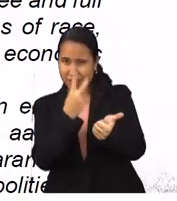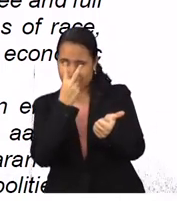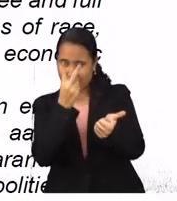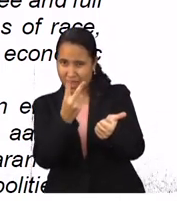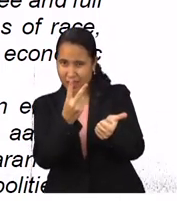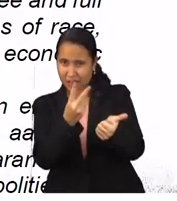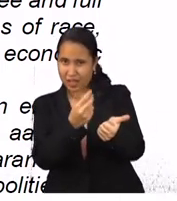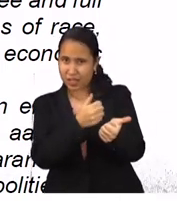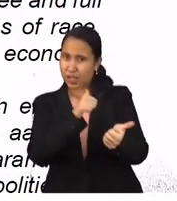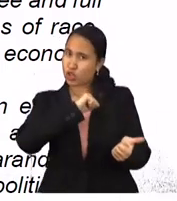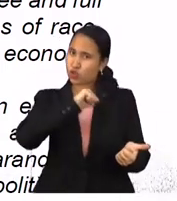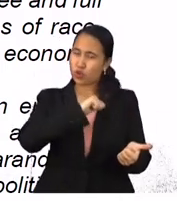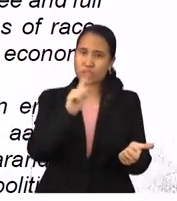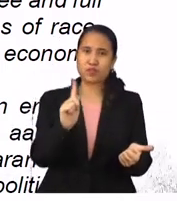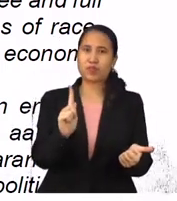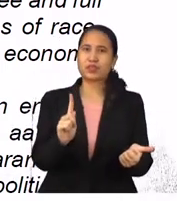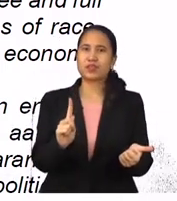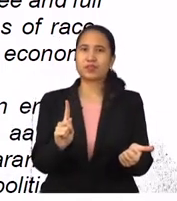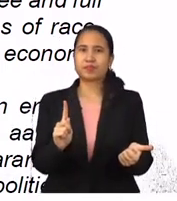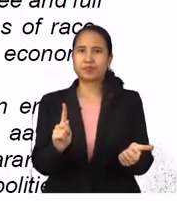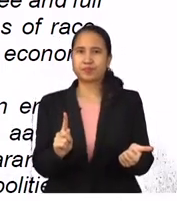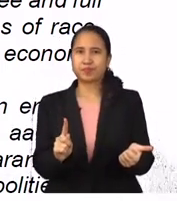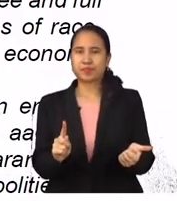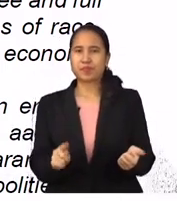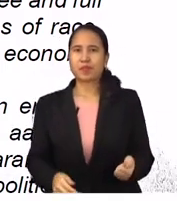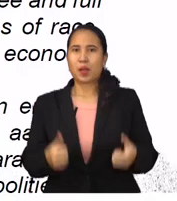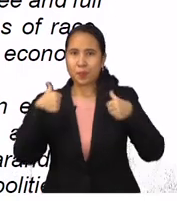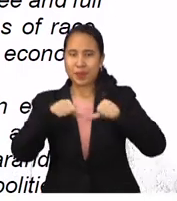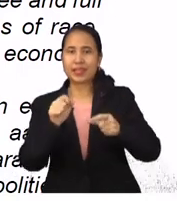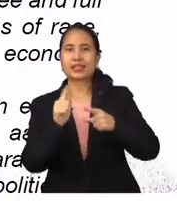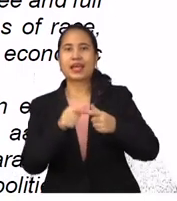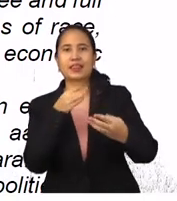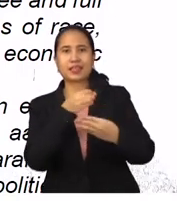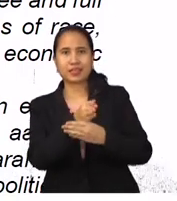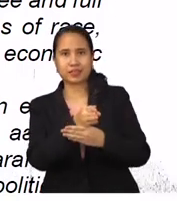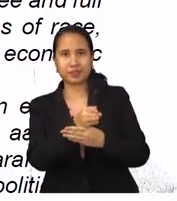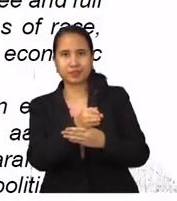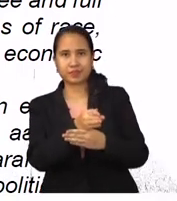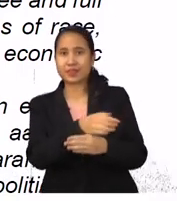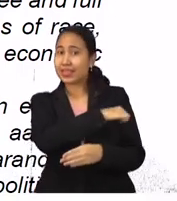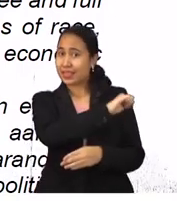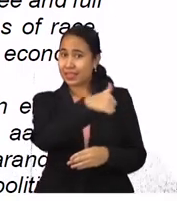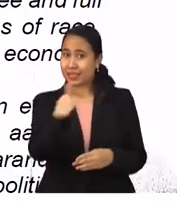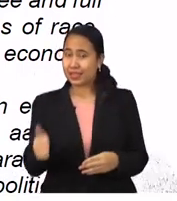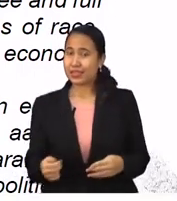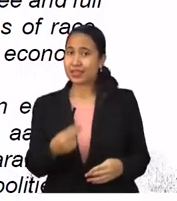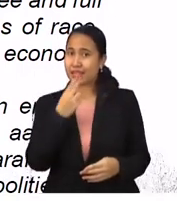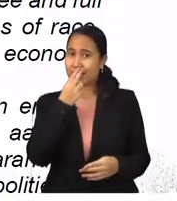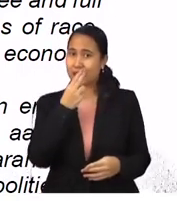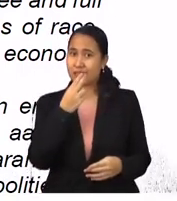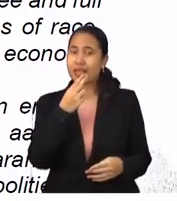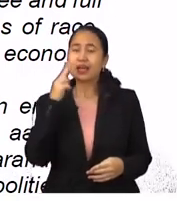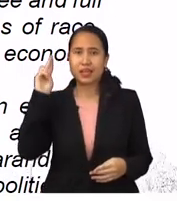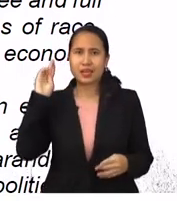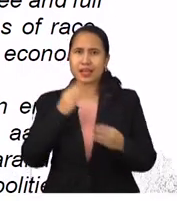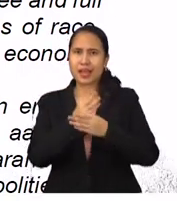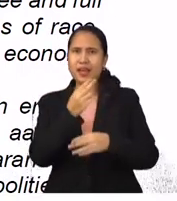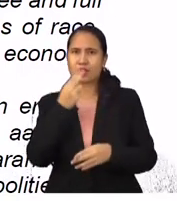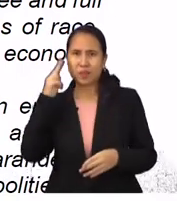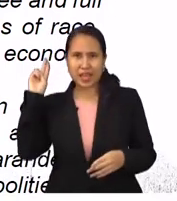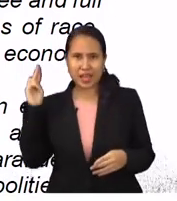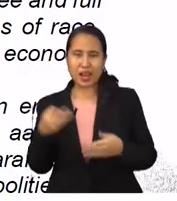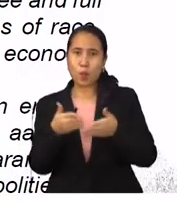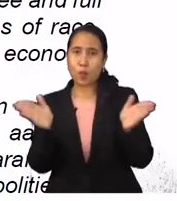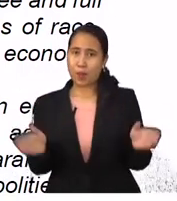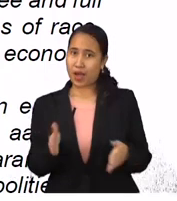het instellen van zijn burgerlijke rechten en plichten in een rechtsgeding, heeft een ieder recht op een eerlijke en openbare behandeling